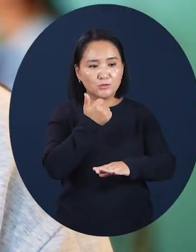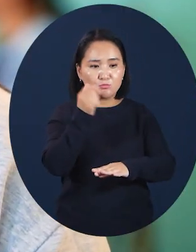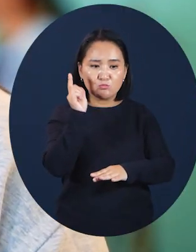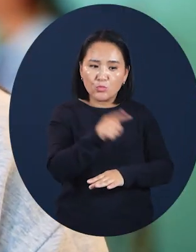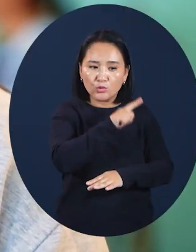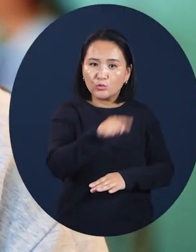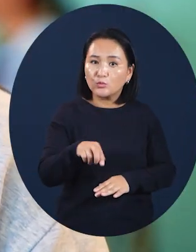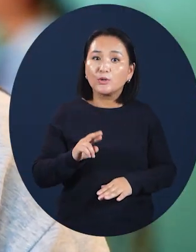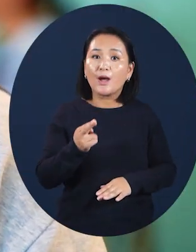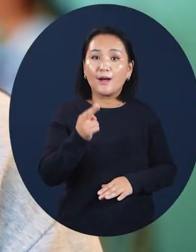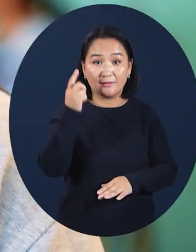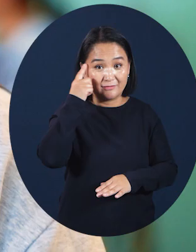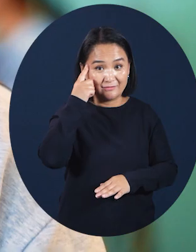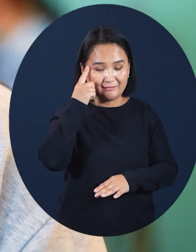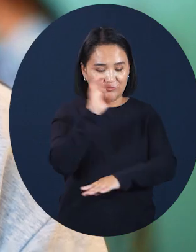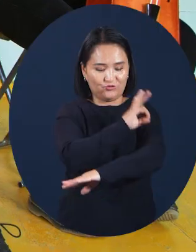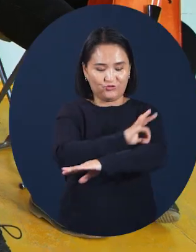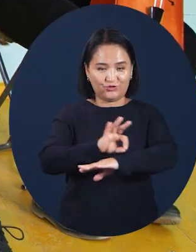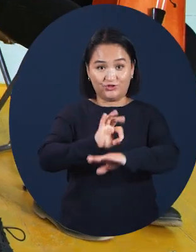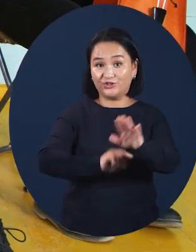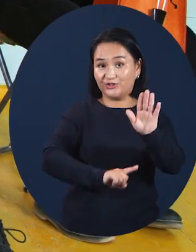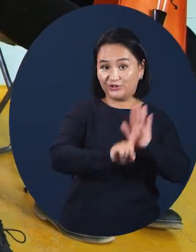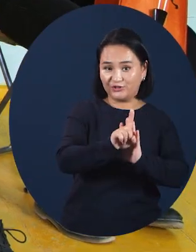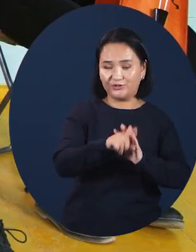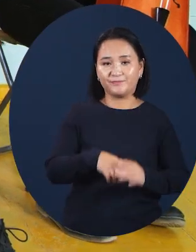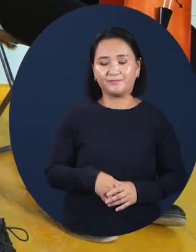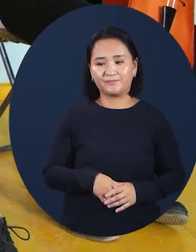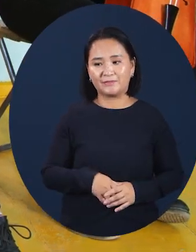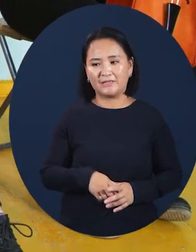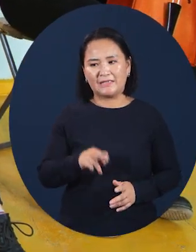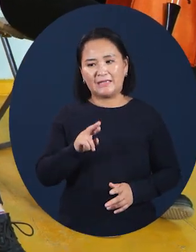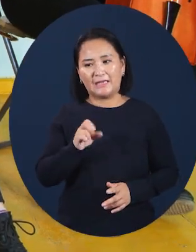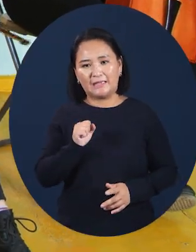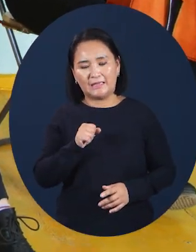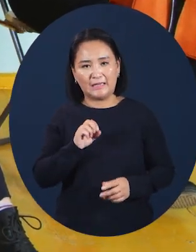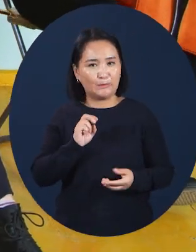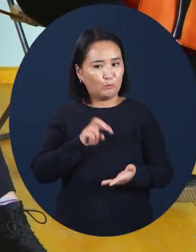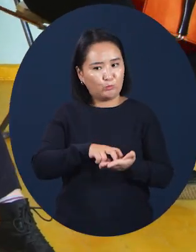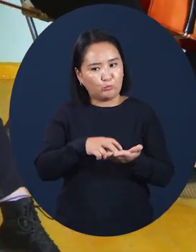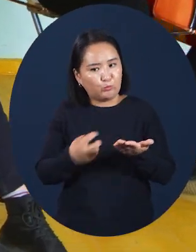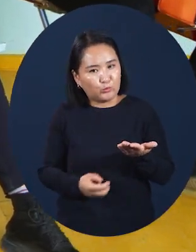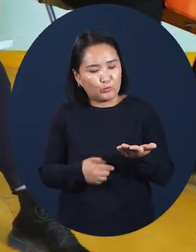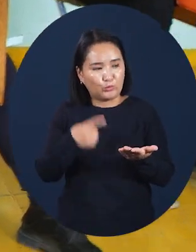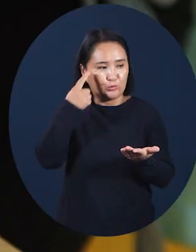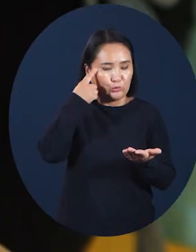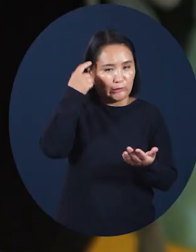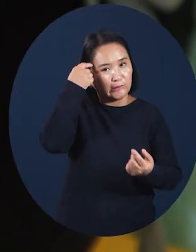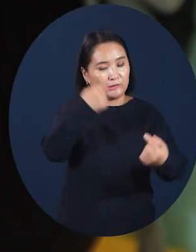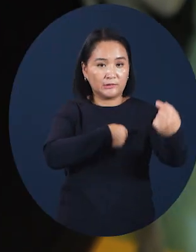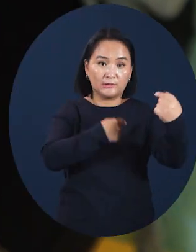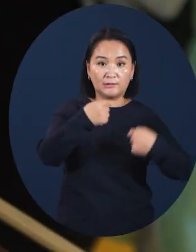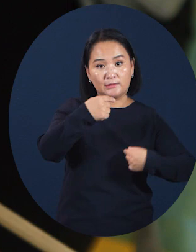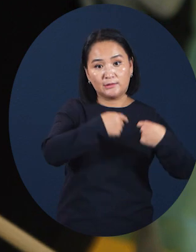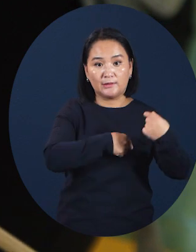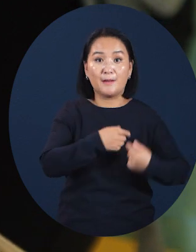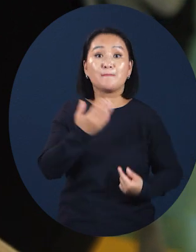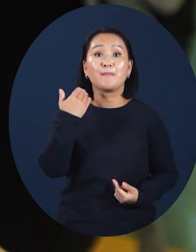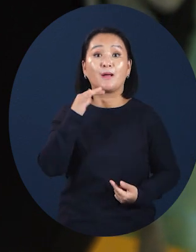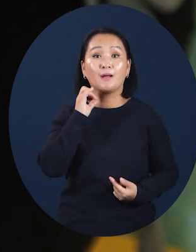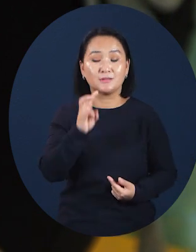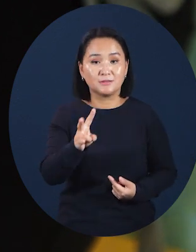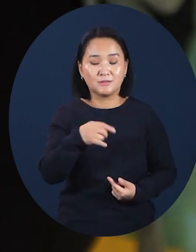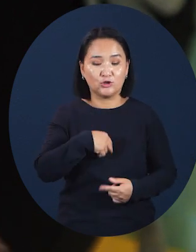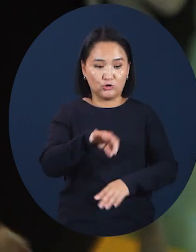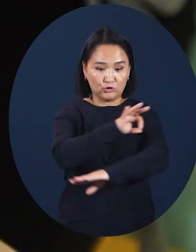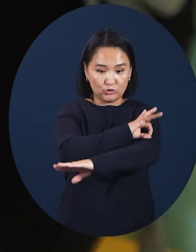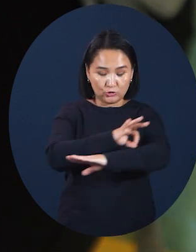байгаа. Аа, тэгээ ерөнхийдөө бол Яна одоо бүтэхгүй ах үдээ яах үдээ их үдээ гэж маш их санаа зовж өөрөөгээ пичтэй энэ төр